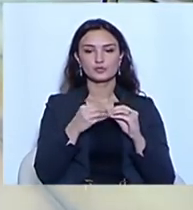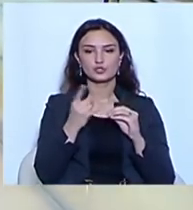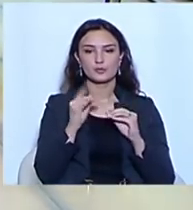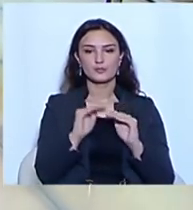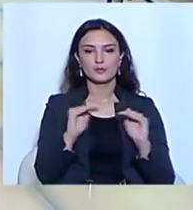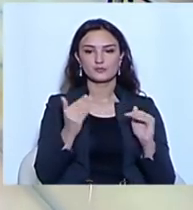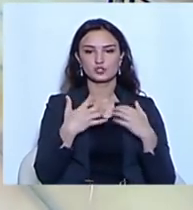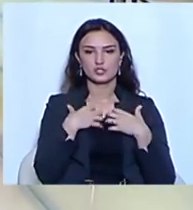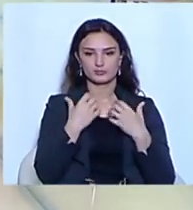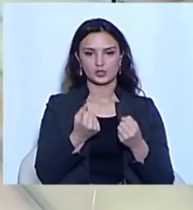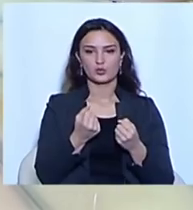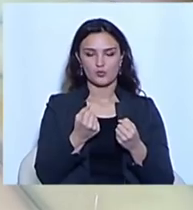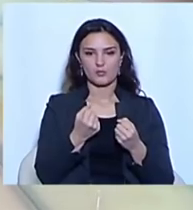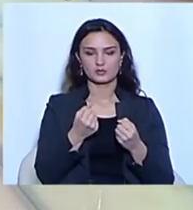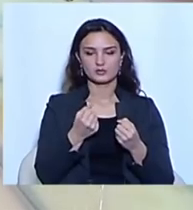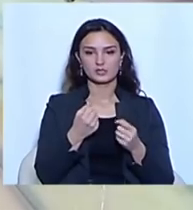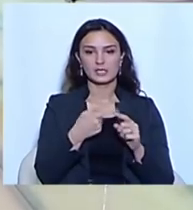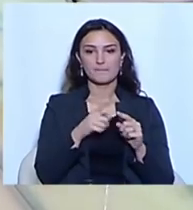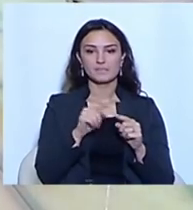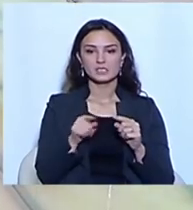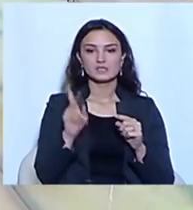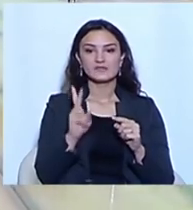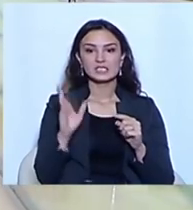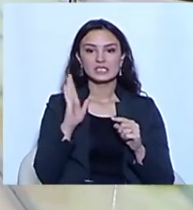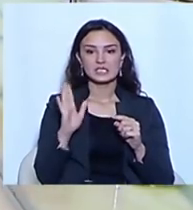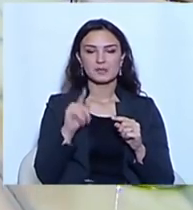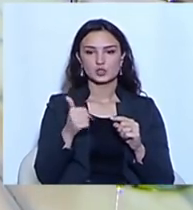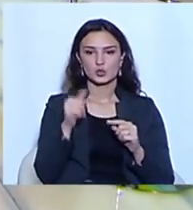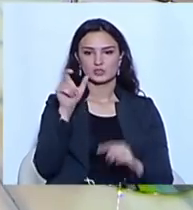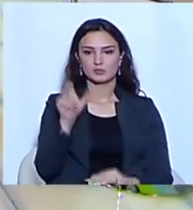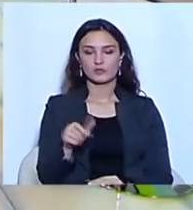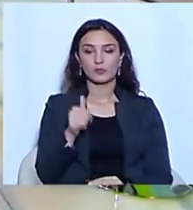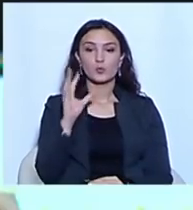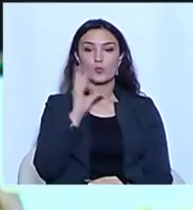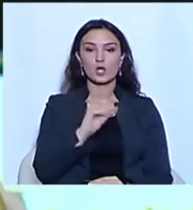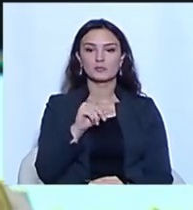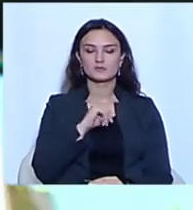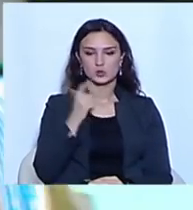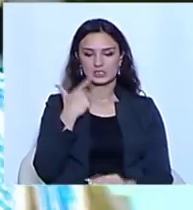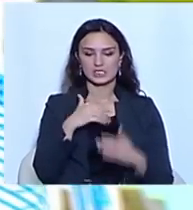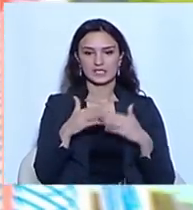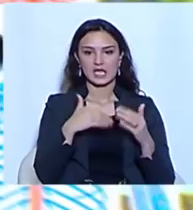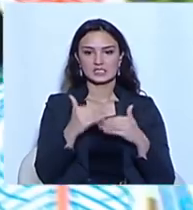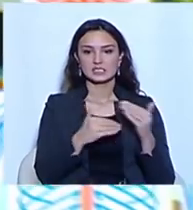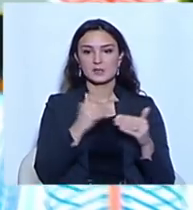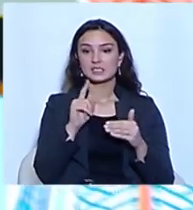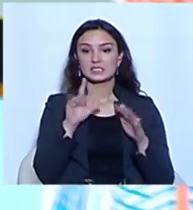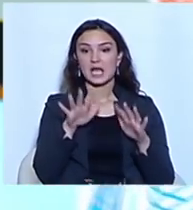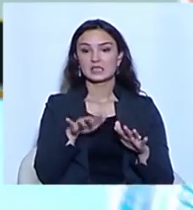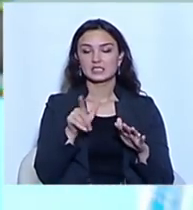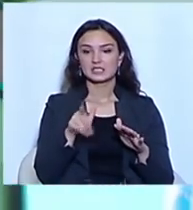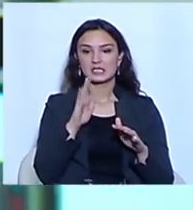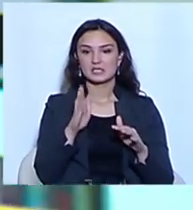ბავშვის ჯანმრთელობას და იმასაც ვინ იქნება ის როგორც პიროვნება, როგორ მოახერხებს ის თვითრეალიზაციას, რა ადგილს